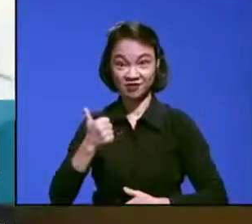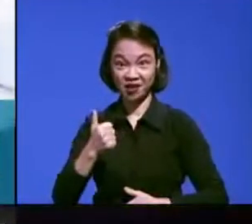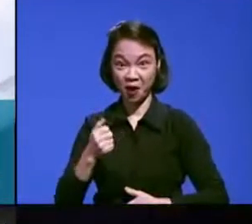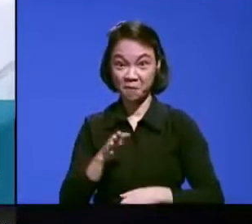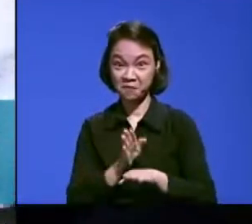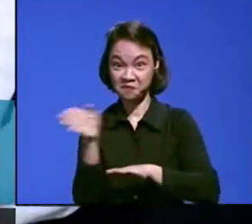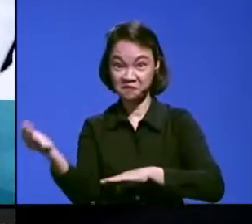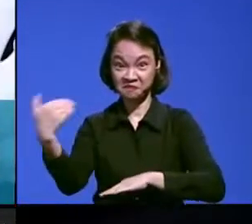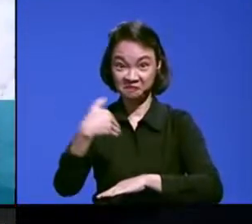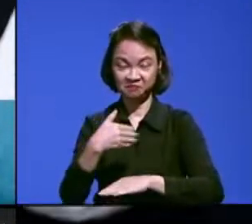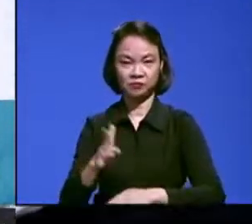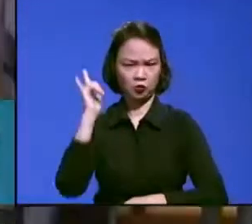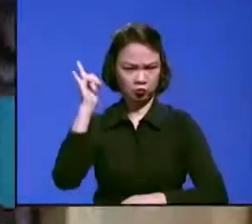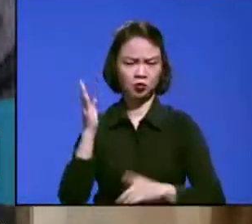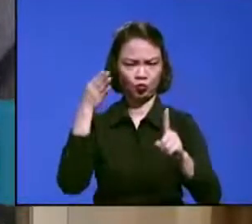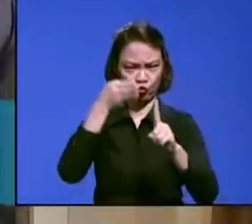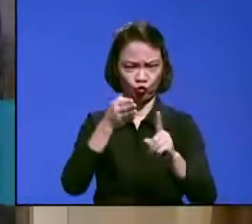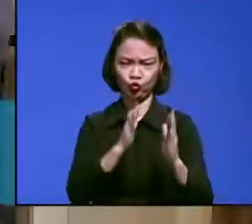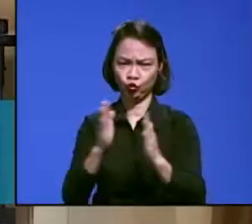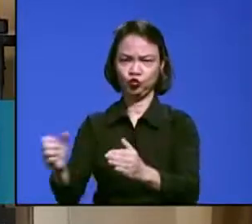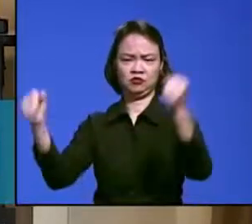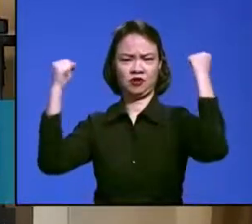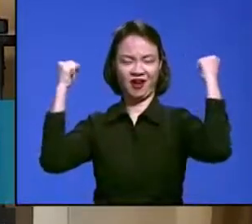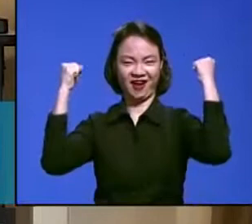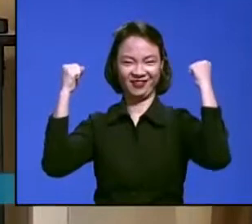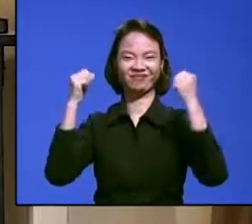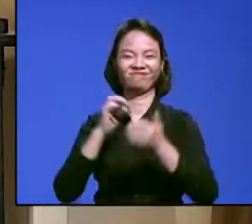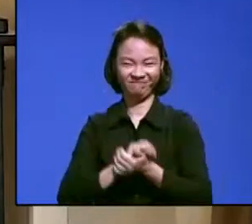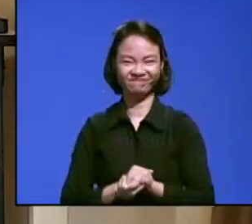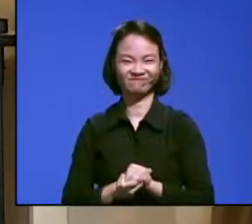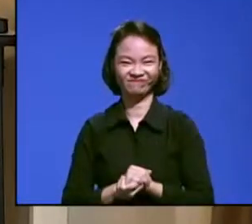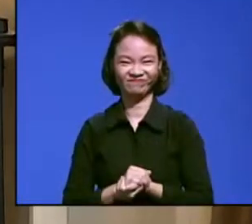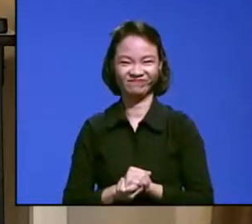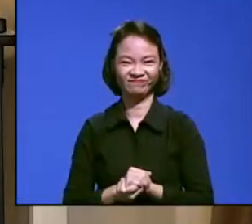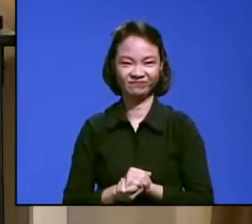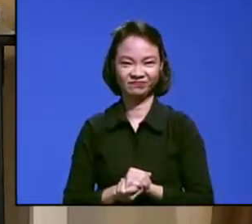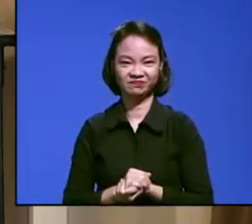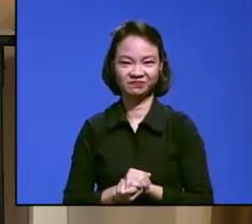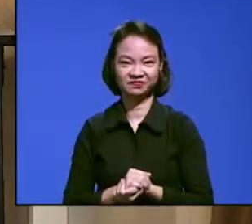Tetap disiplin tegakkan protokol kesehatan ya! Tim Liputan Trans 7.